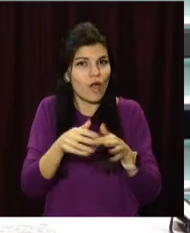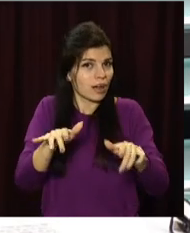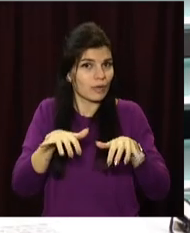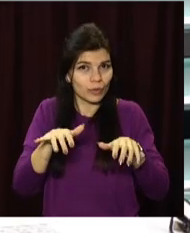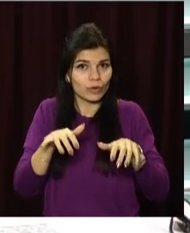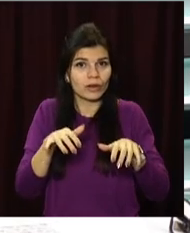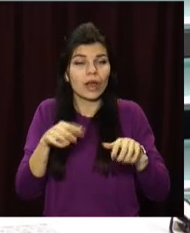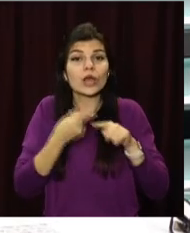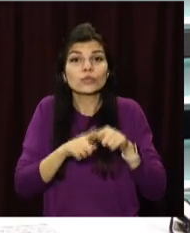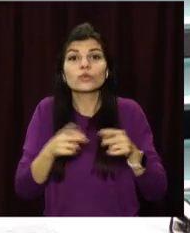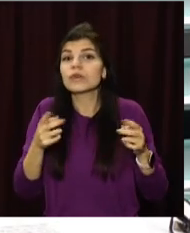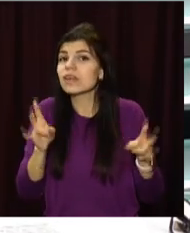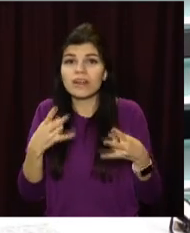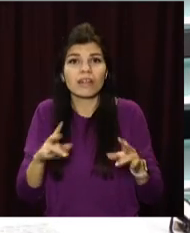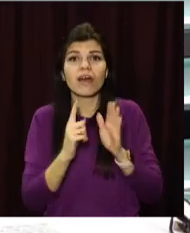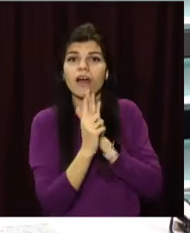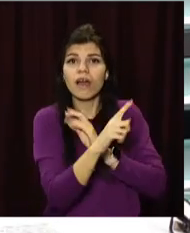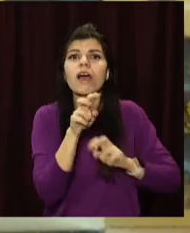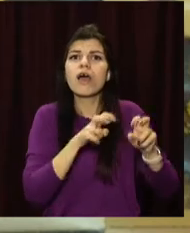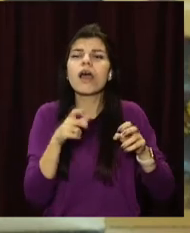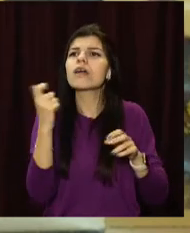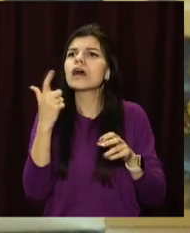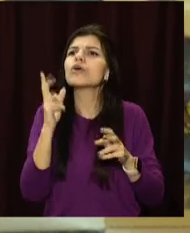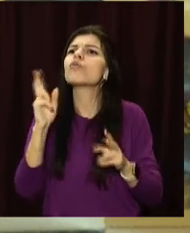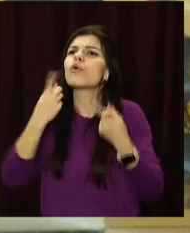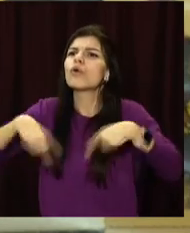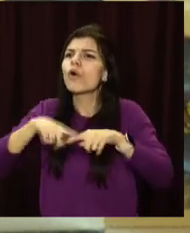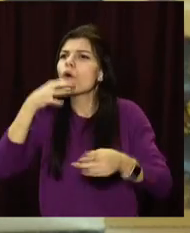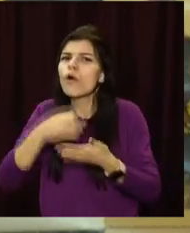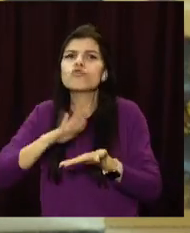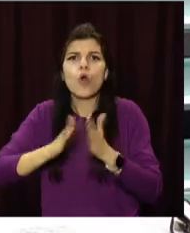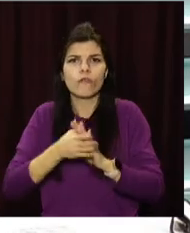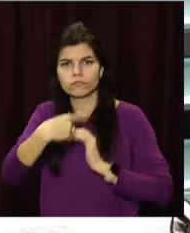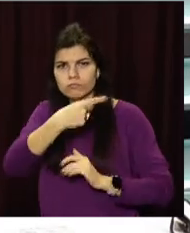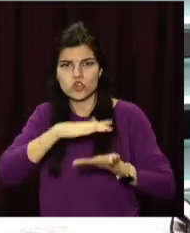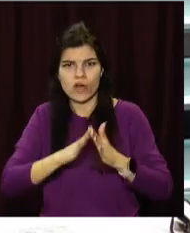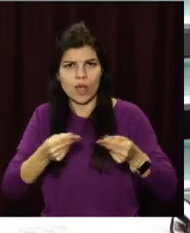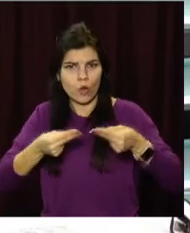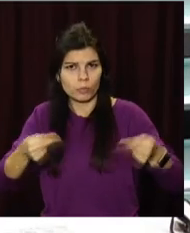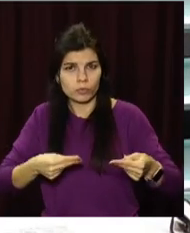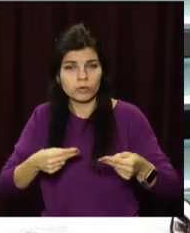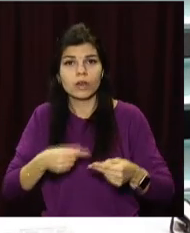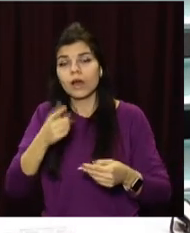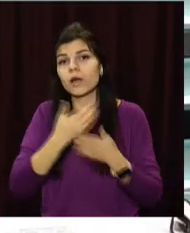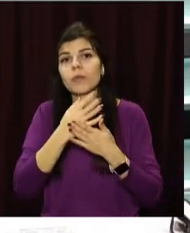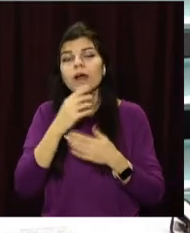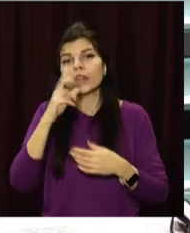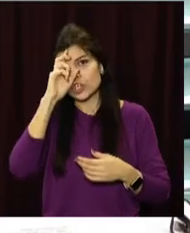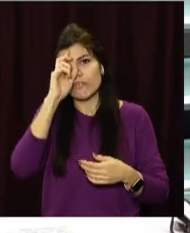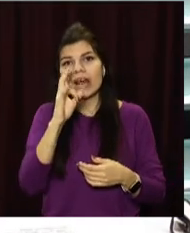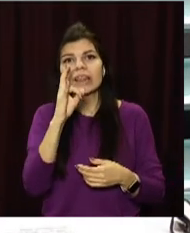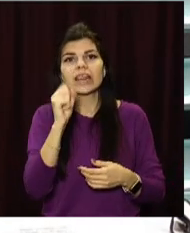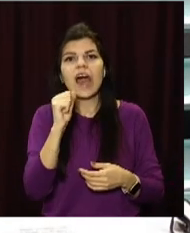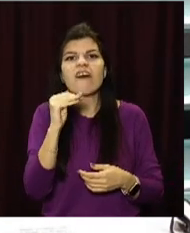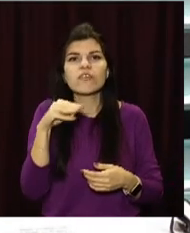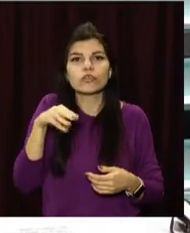комп'ютера. Для цього не треба виходити, шукати газову контору для того, щоб підписати з ними договір. Наприклад, той самий державний «Нафтогаз», з